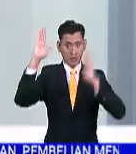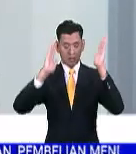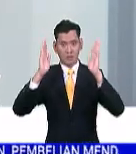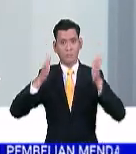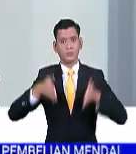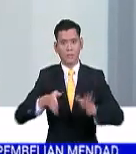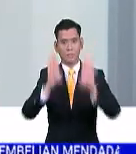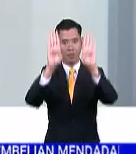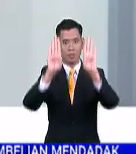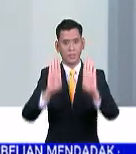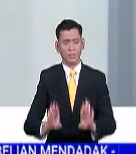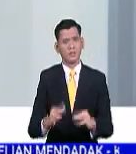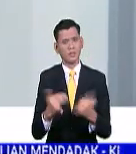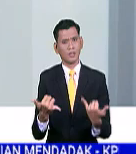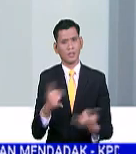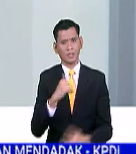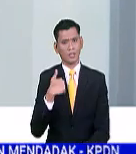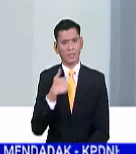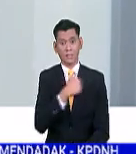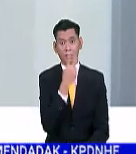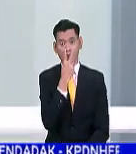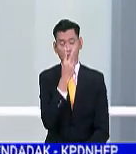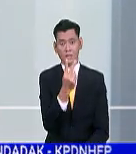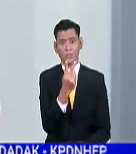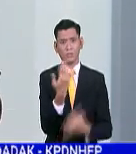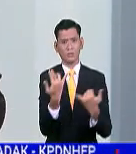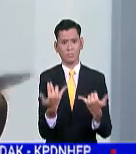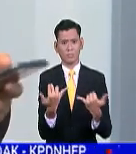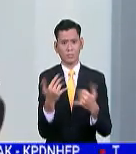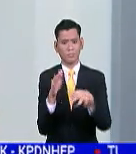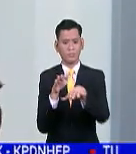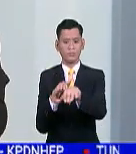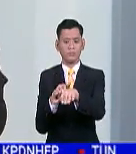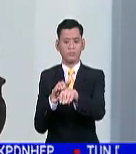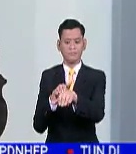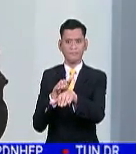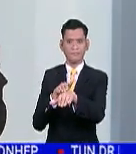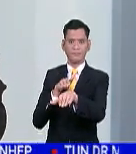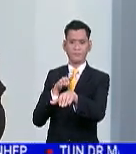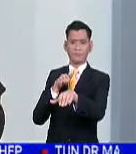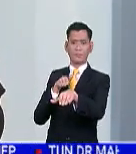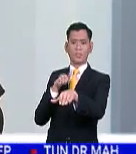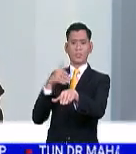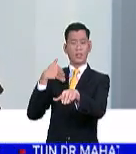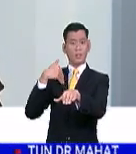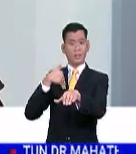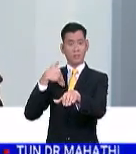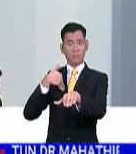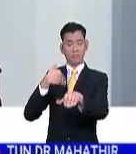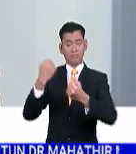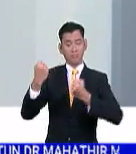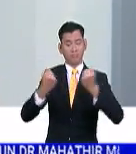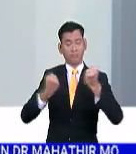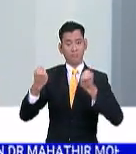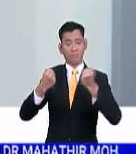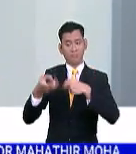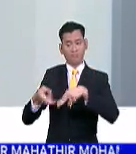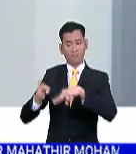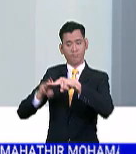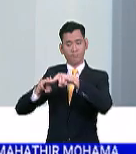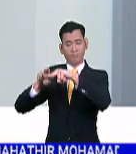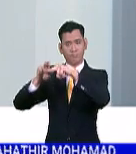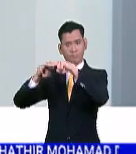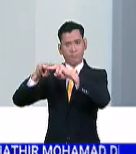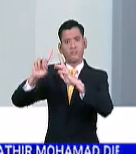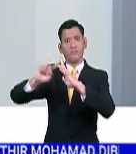di Lebuh Raya Utama Negara ketika ini sudah pun mulai sesak berikutan pertambahan kenderaan yang sudah pun